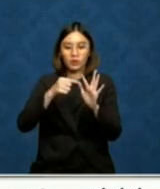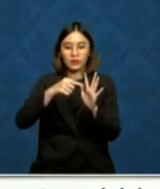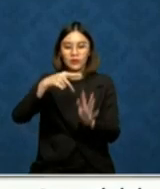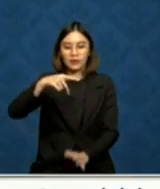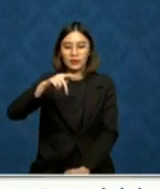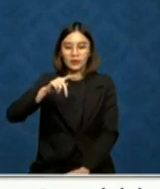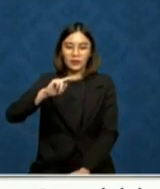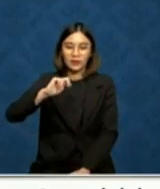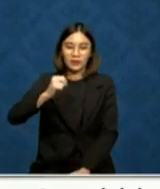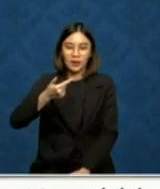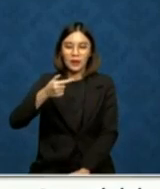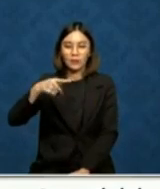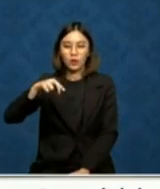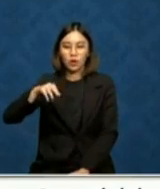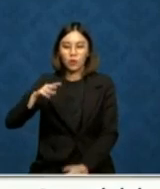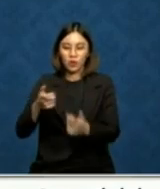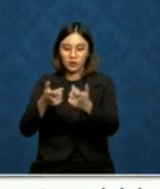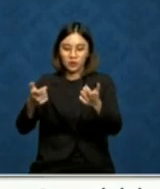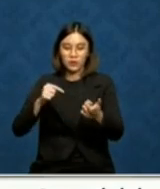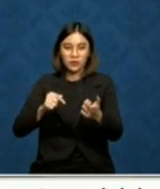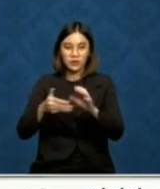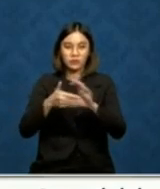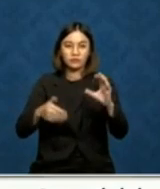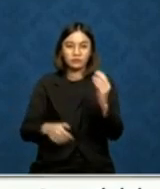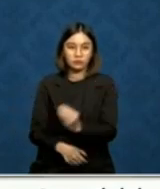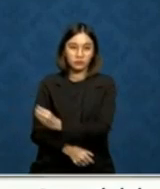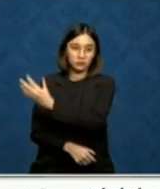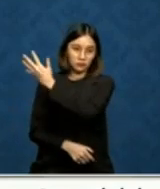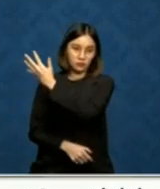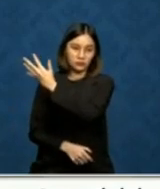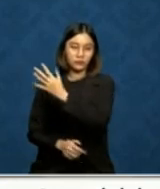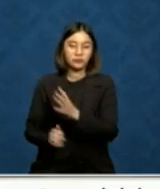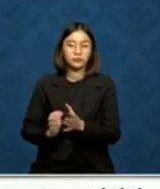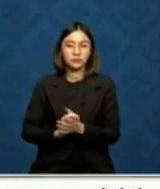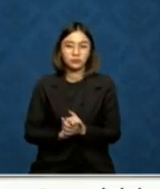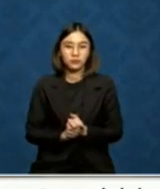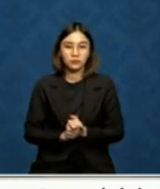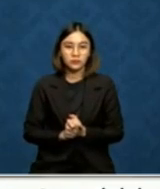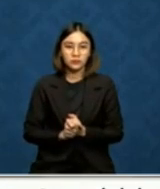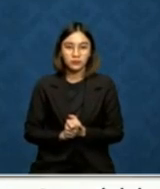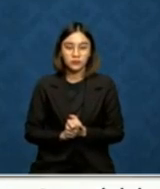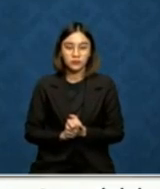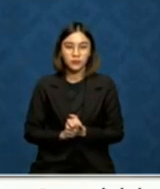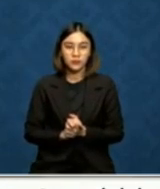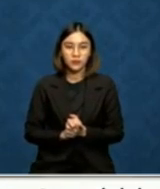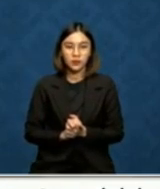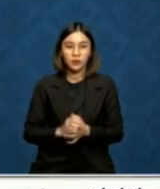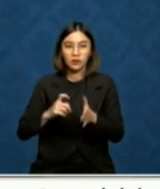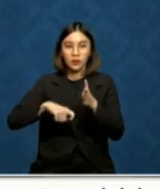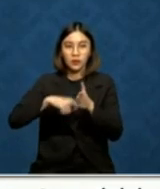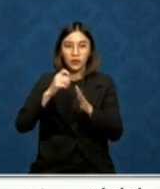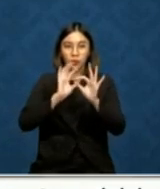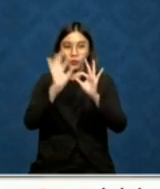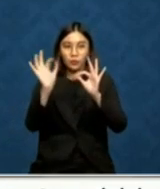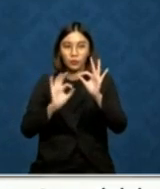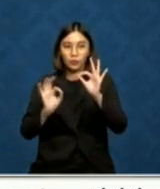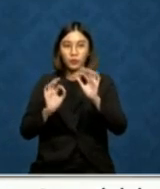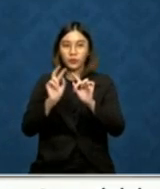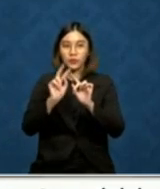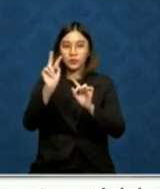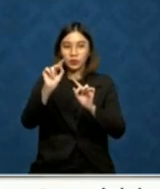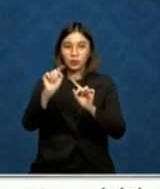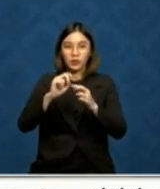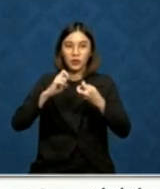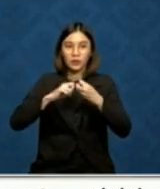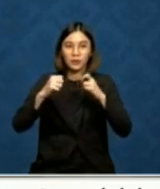ฉบับนี้ขออนุญาตฝ่ายโสดขึ้นสไลด์ด้วยนะครับหลักการและเหตุผลข้อที่2